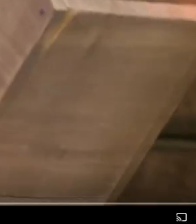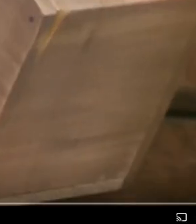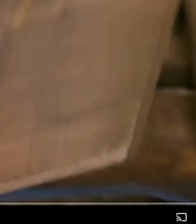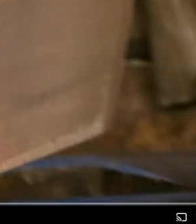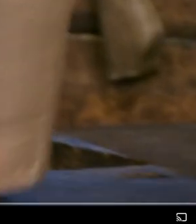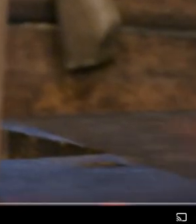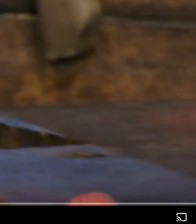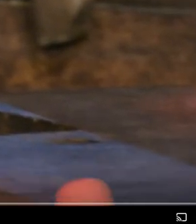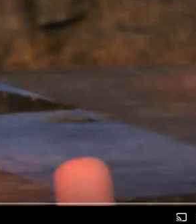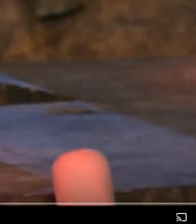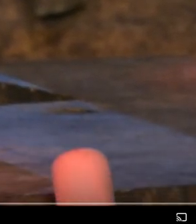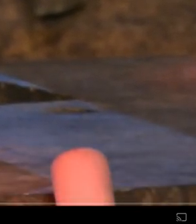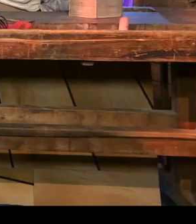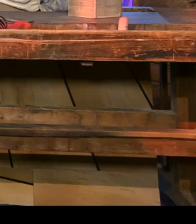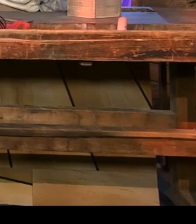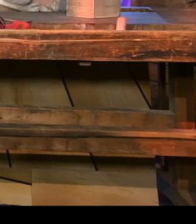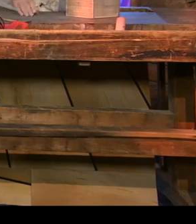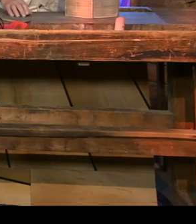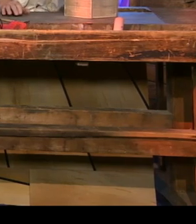No.